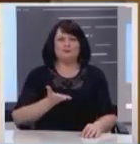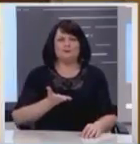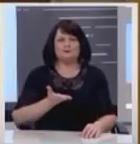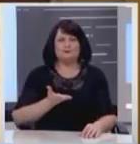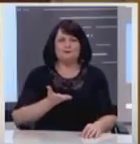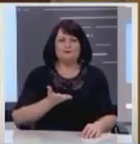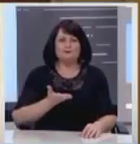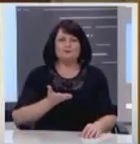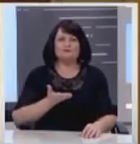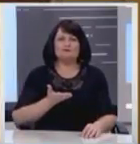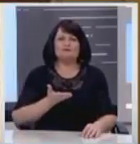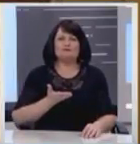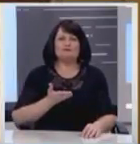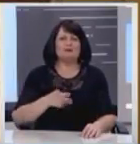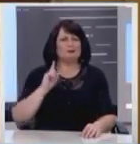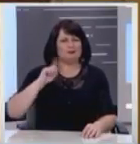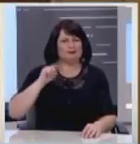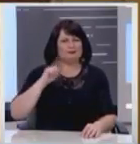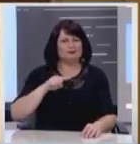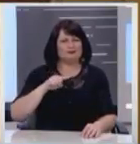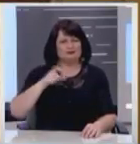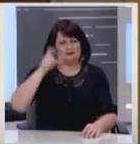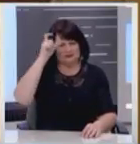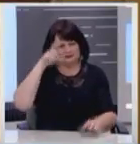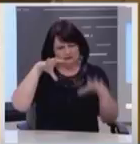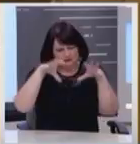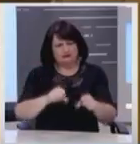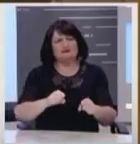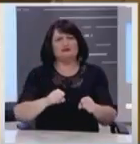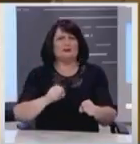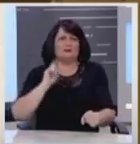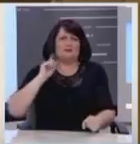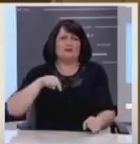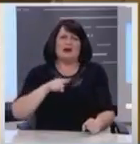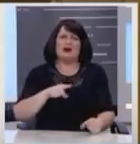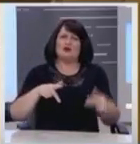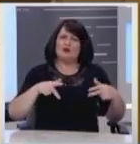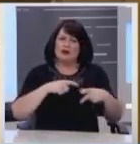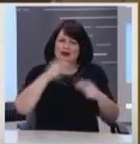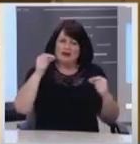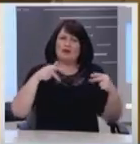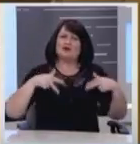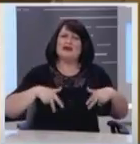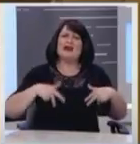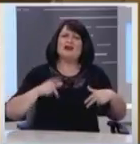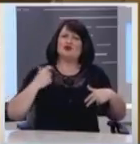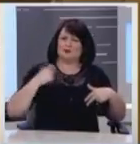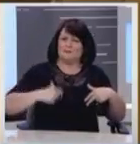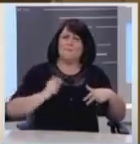την άρση της παράνομης κατοχής μέρους ενός κράτους μέλους της Ευρωπαϊκής